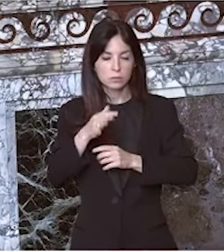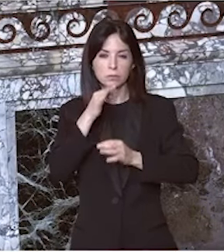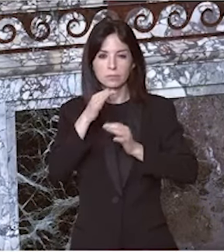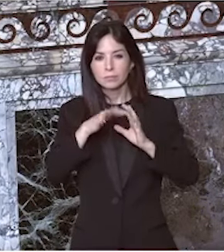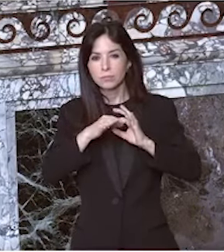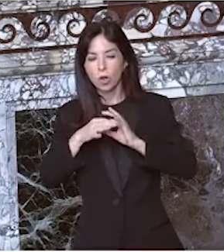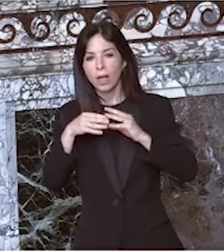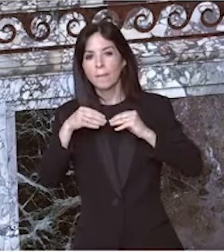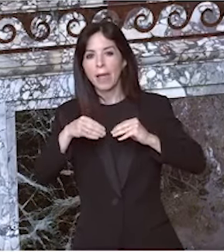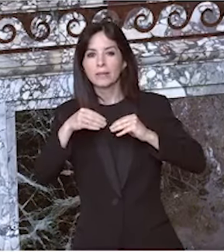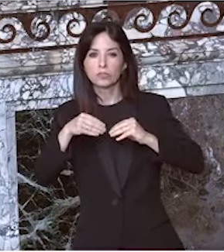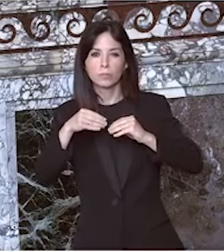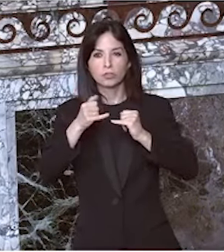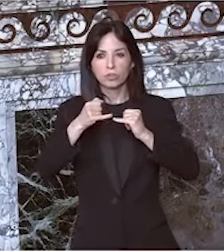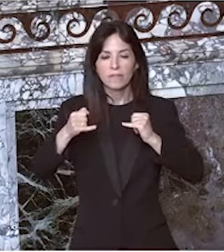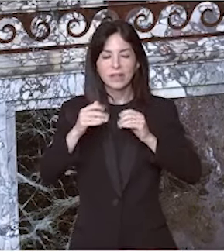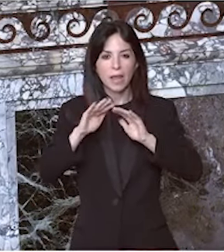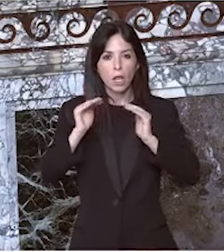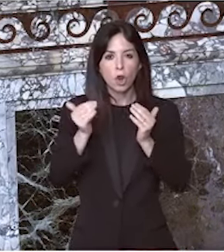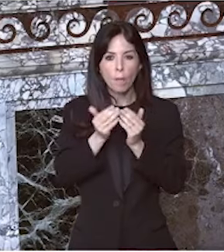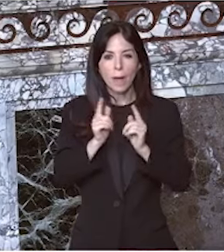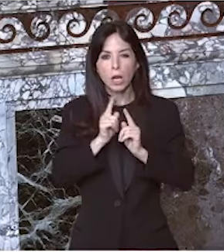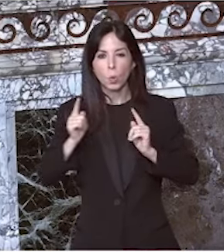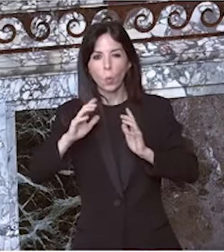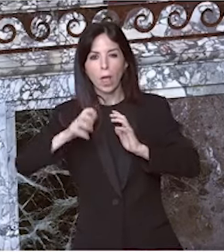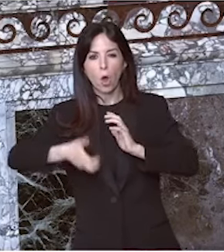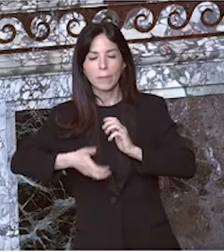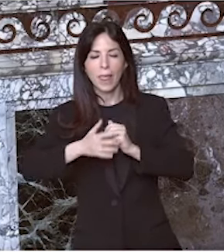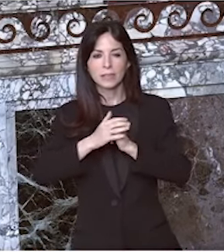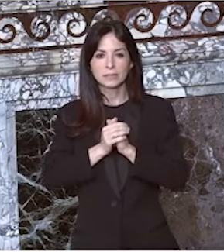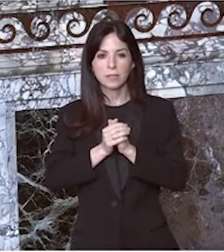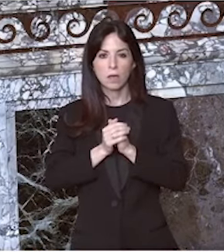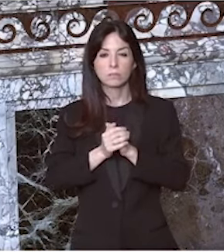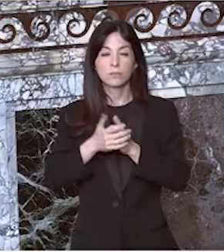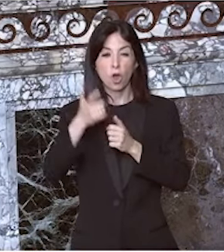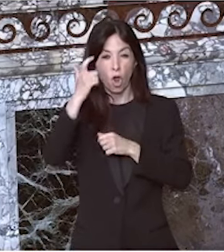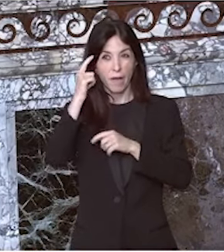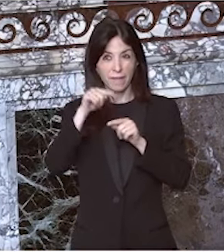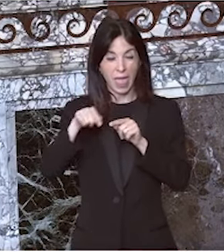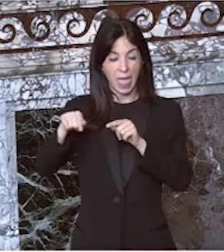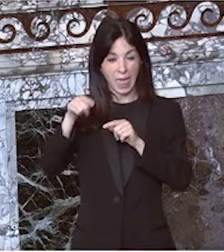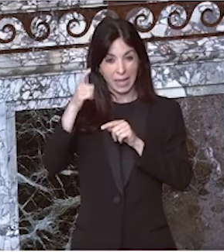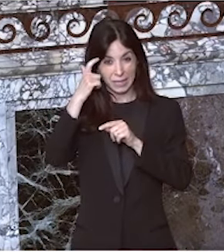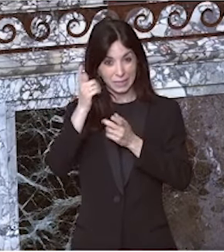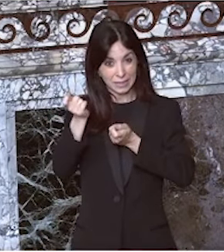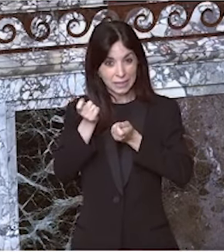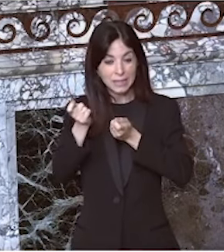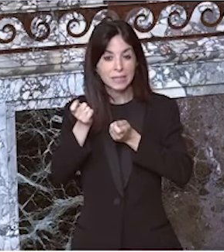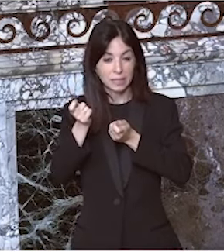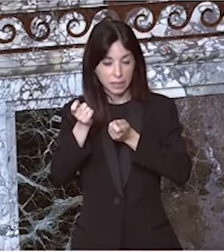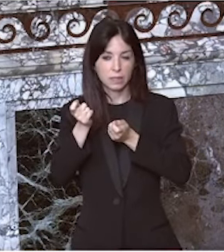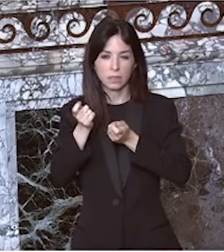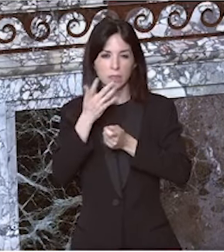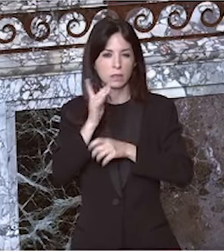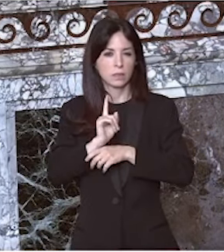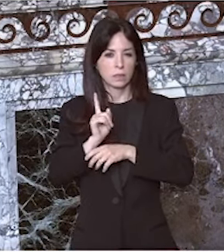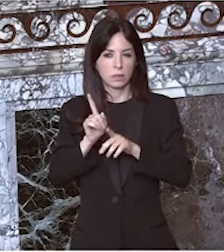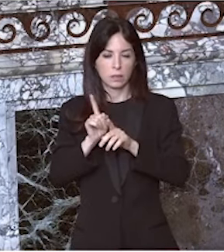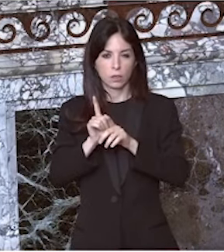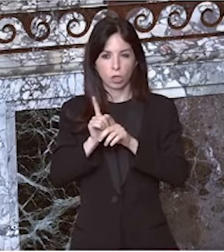produttive globali lunghe e complesse. I governi di molti paesi avanzati sono divenuti riluttanti a